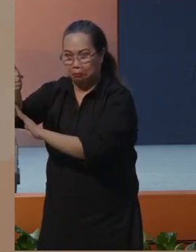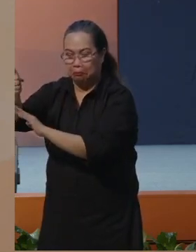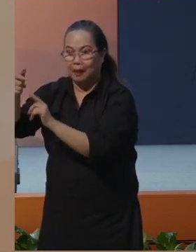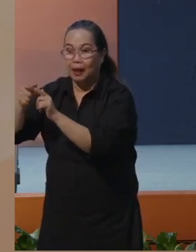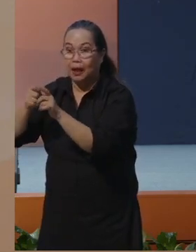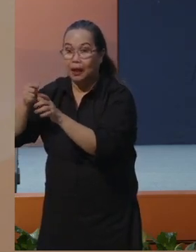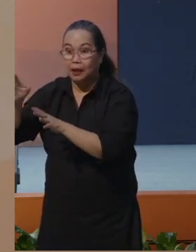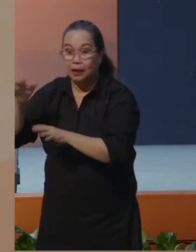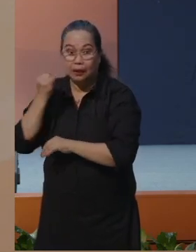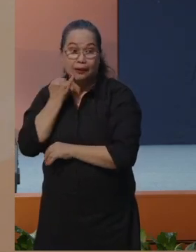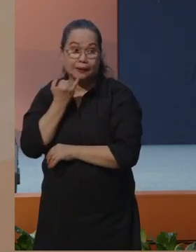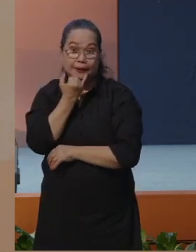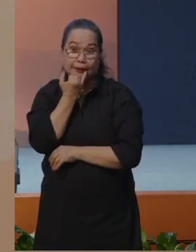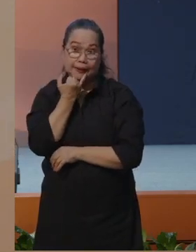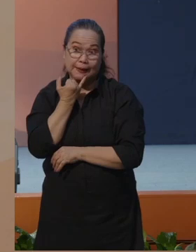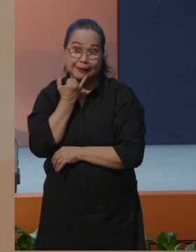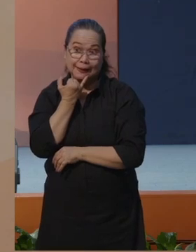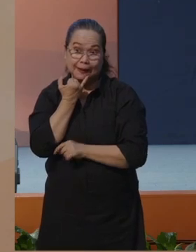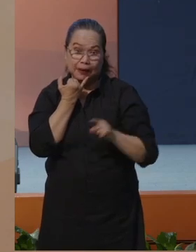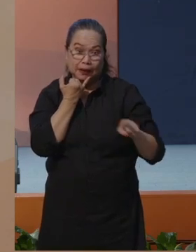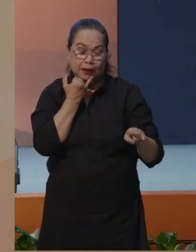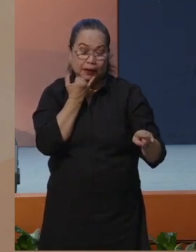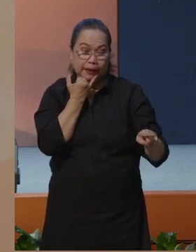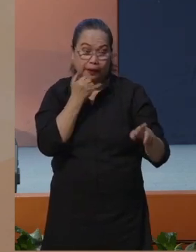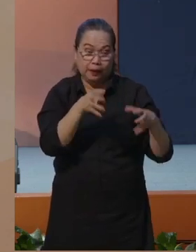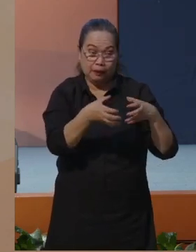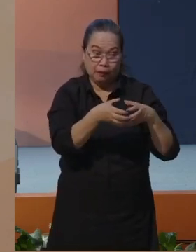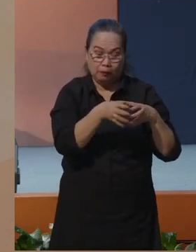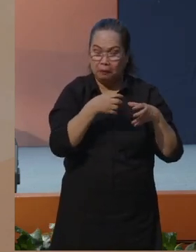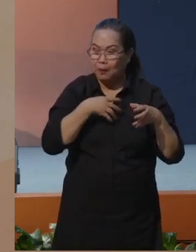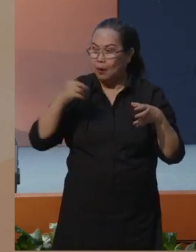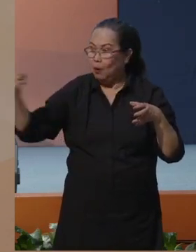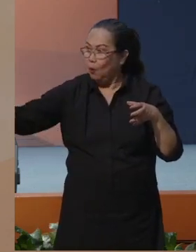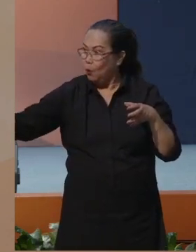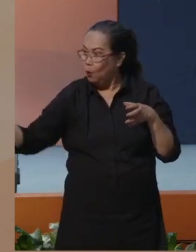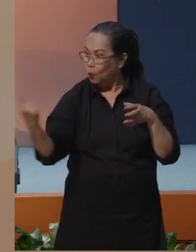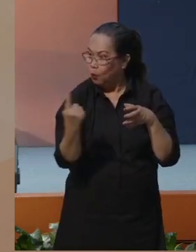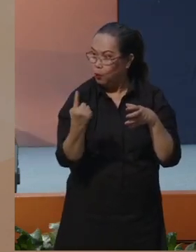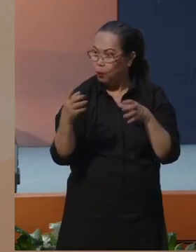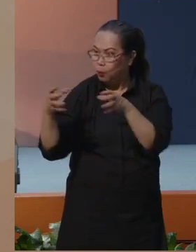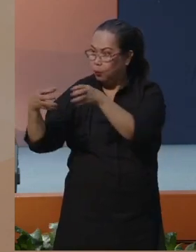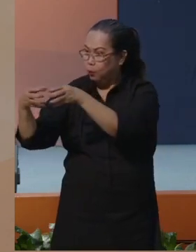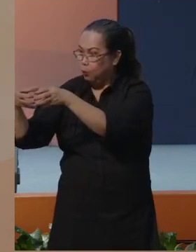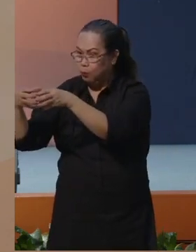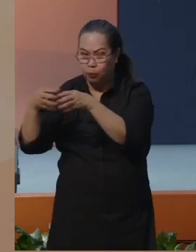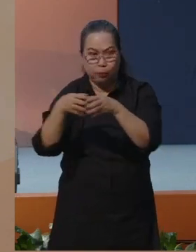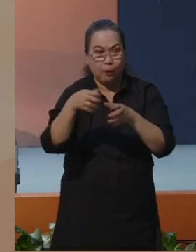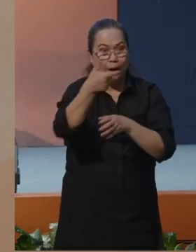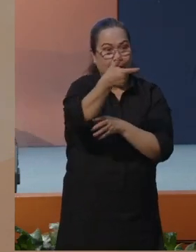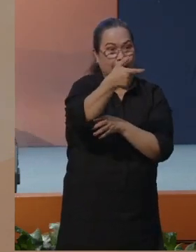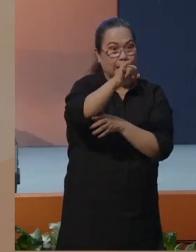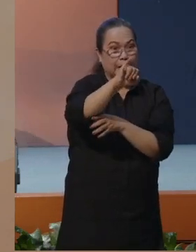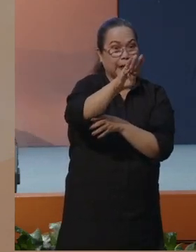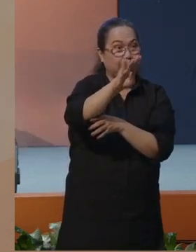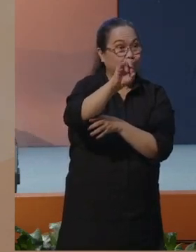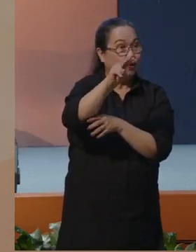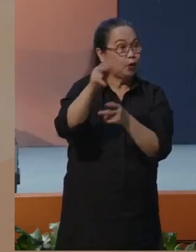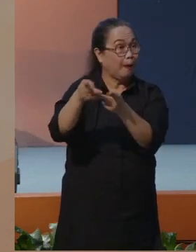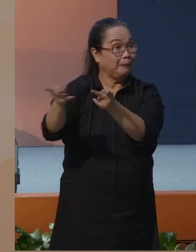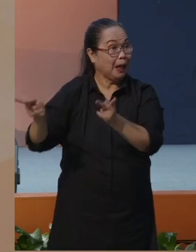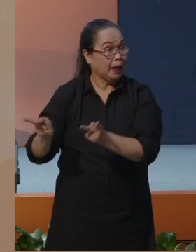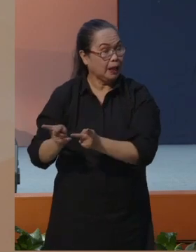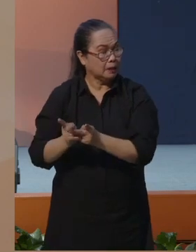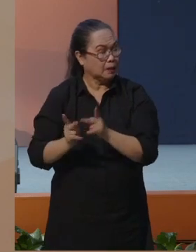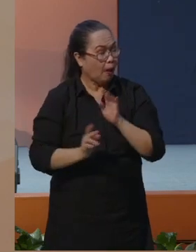Kasi nagpanggap sila na sila'y taga-malayong lugar para hindi sila mapaslang ng Israel. At dahil sa panlilinlang na yun, nagbigay